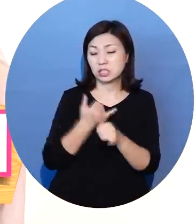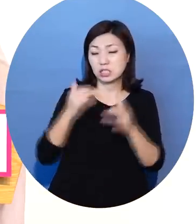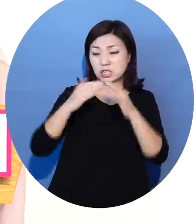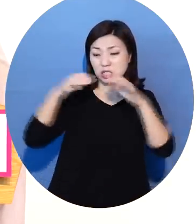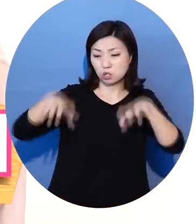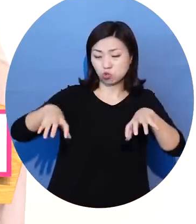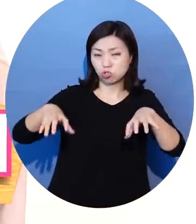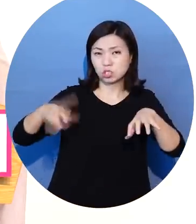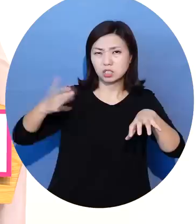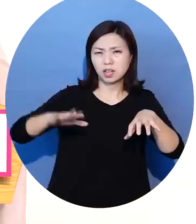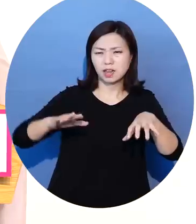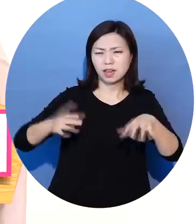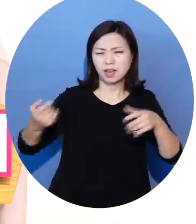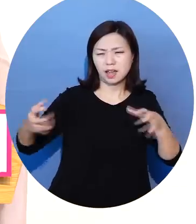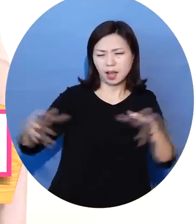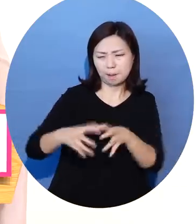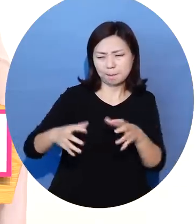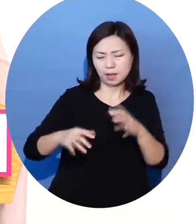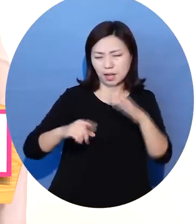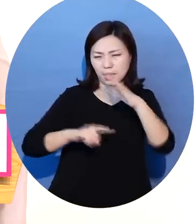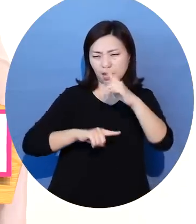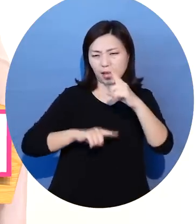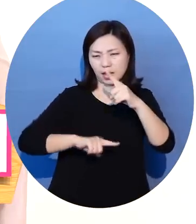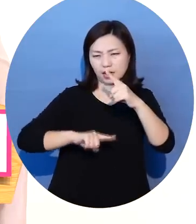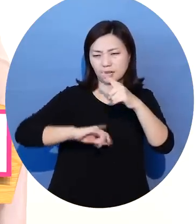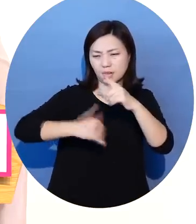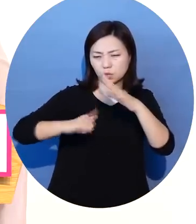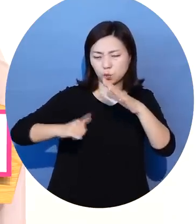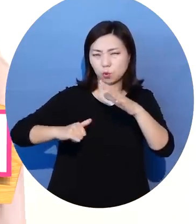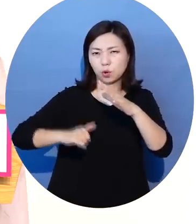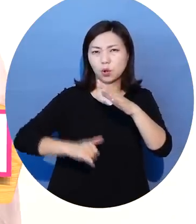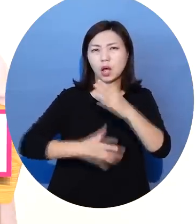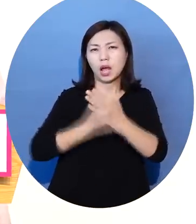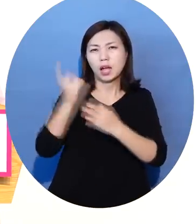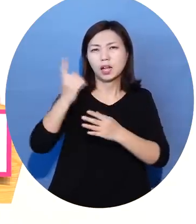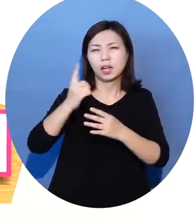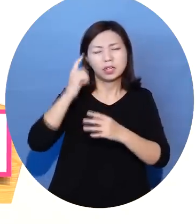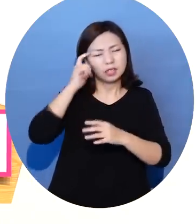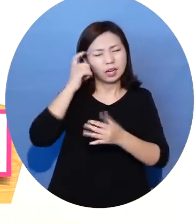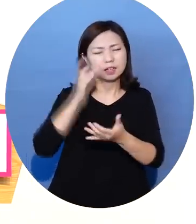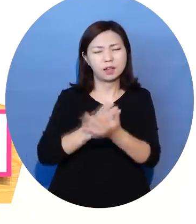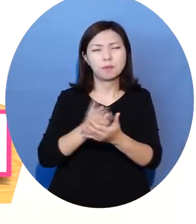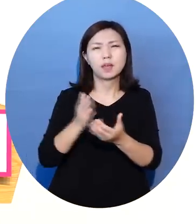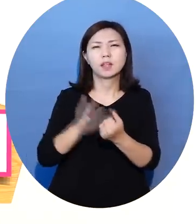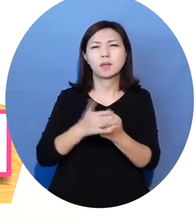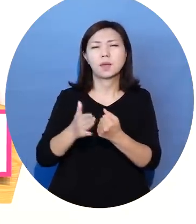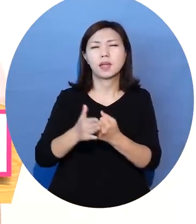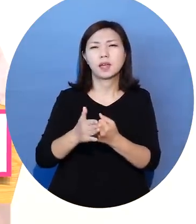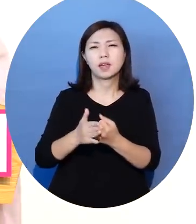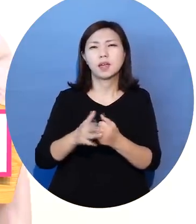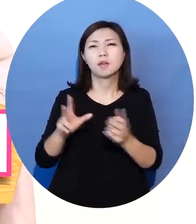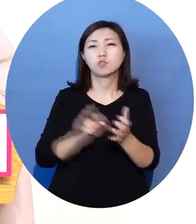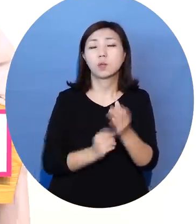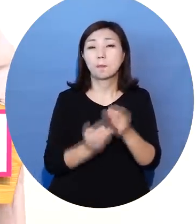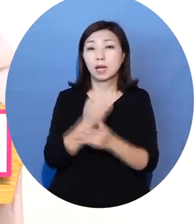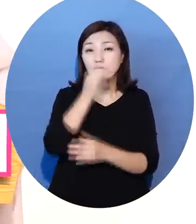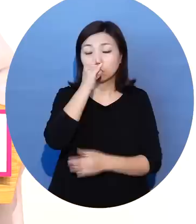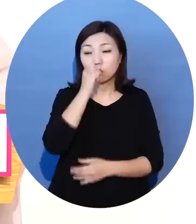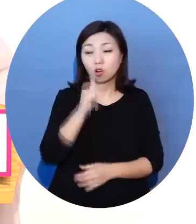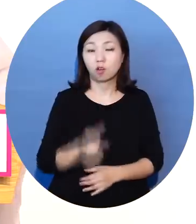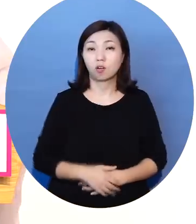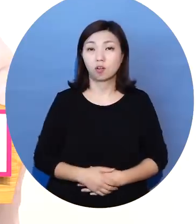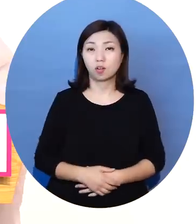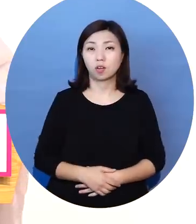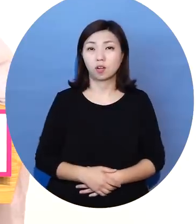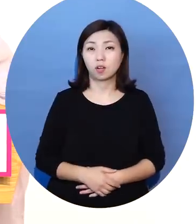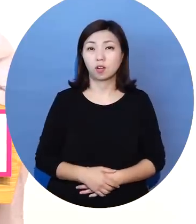하기 때문에 이 형제 간에 갈등이 생기는 거예요. 그러니까 남자 둘이는 한 집에서 살았기 때문에 한 가족이라고